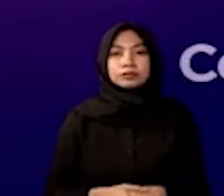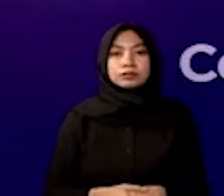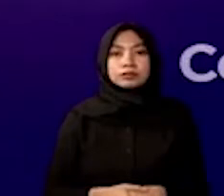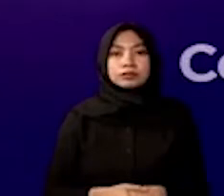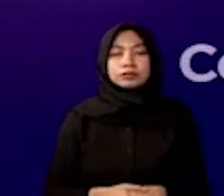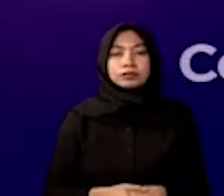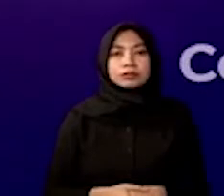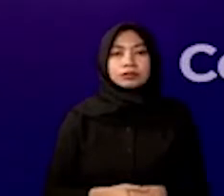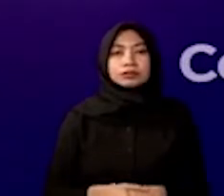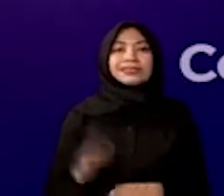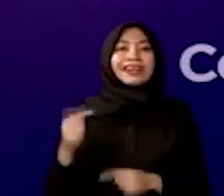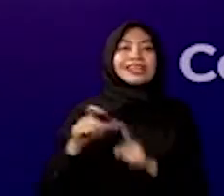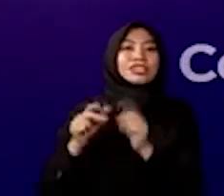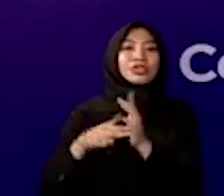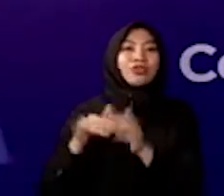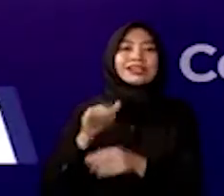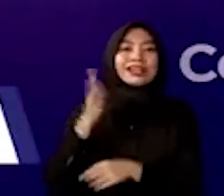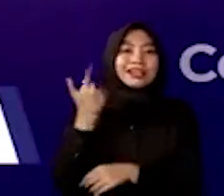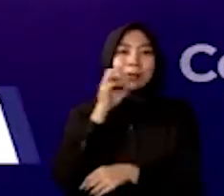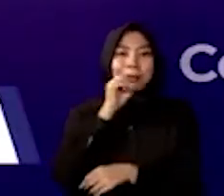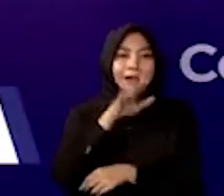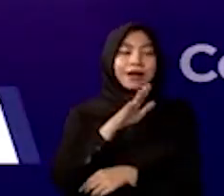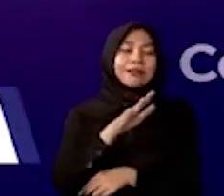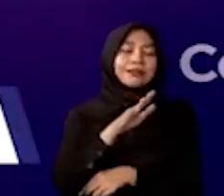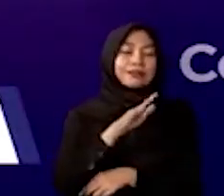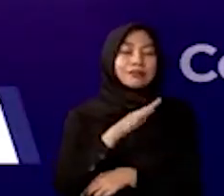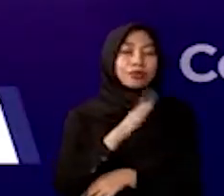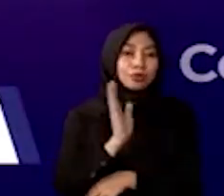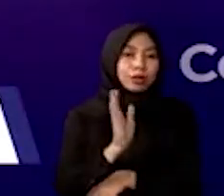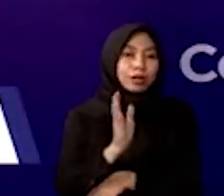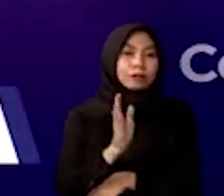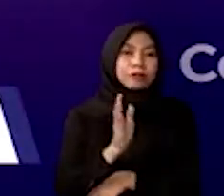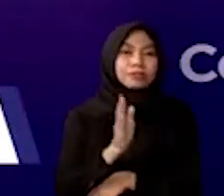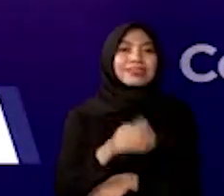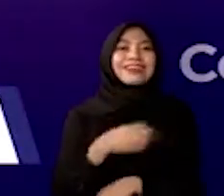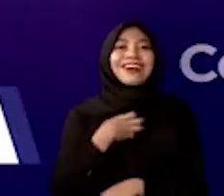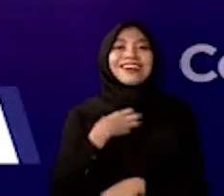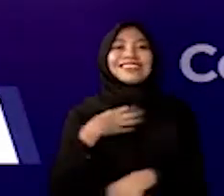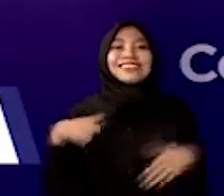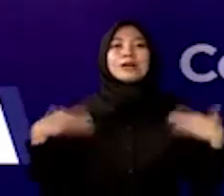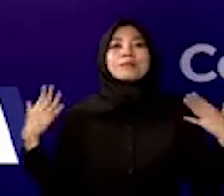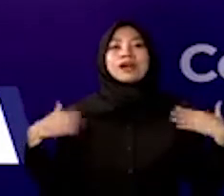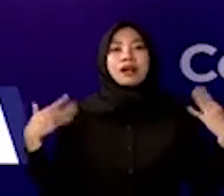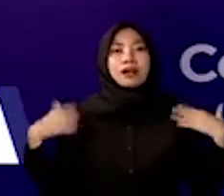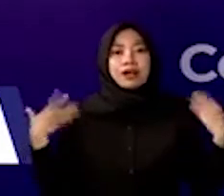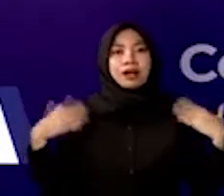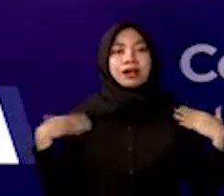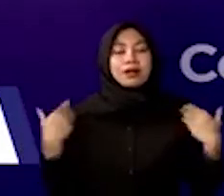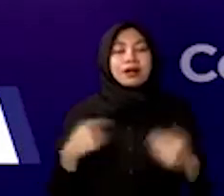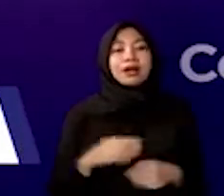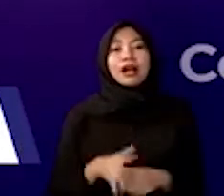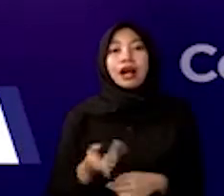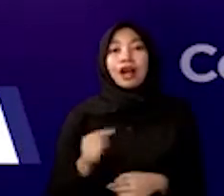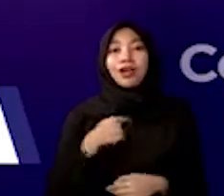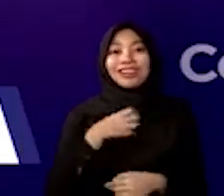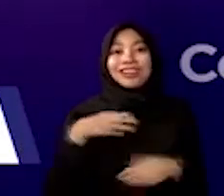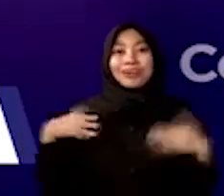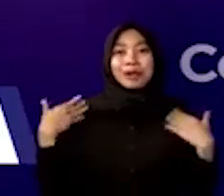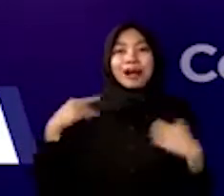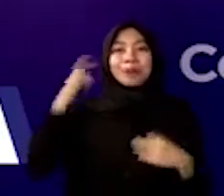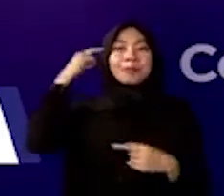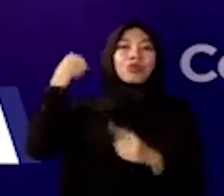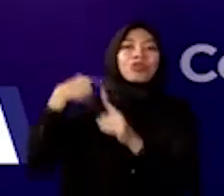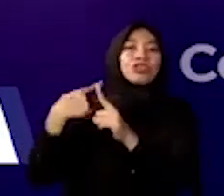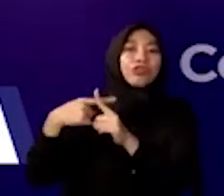ke Pak Doni Kasat gas covid pertama hati gembira Pak karena hati gembira itu mendorong optimisme